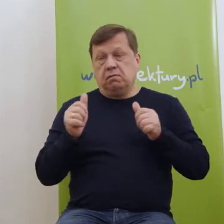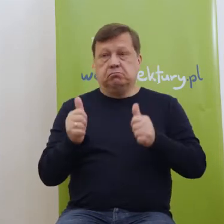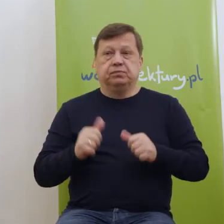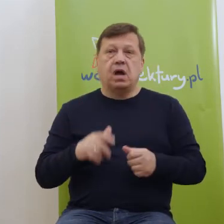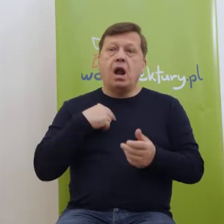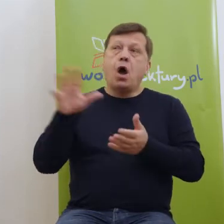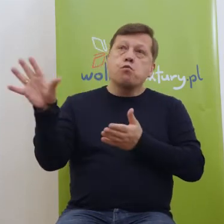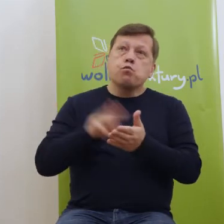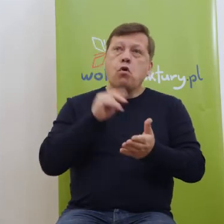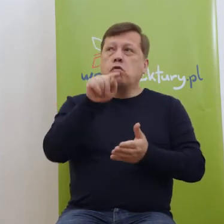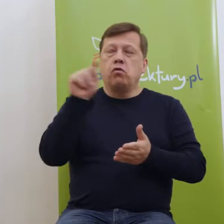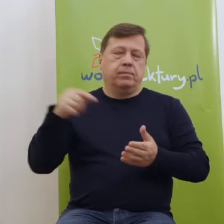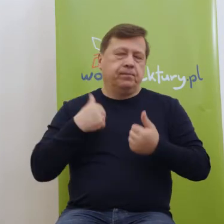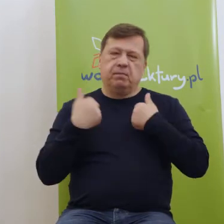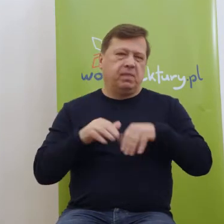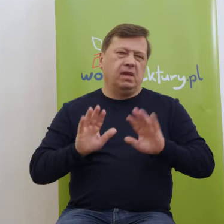chciałabym się wzorować.